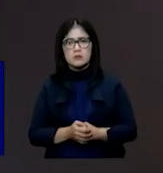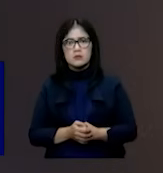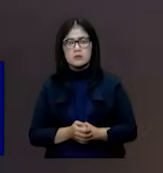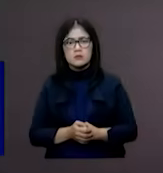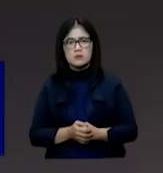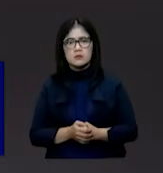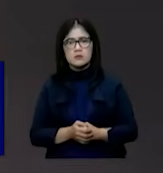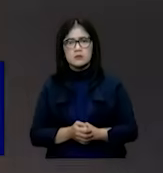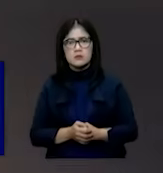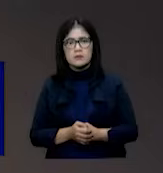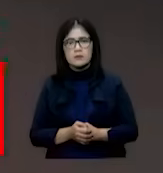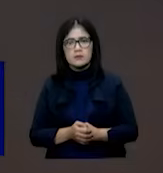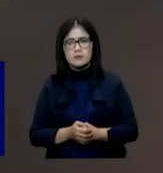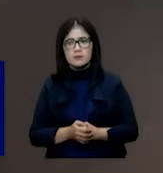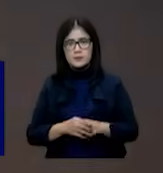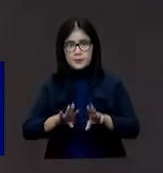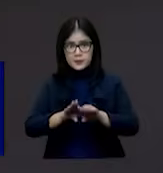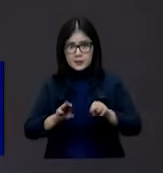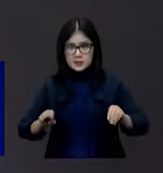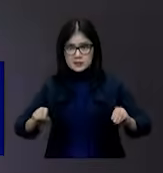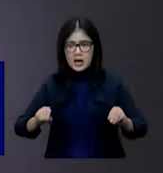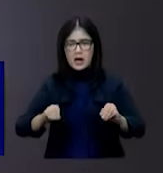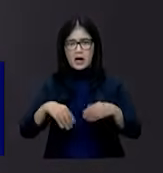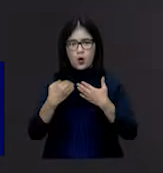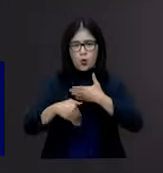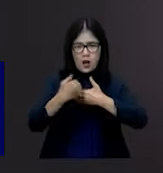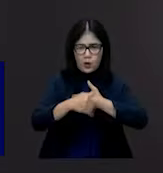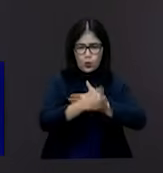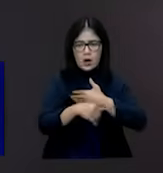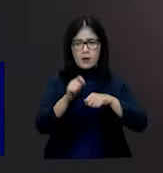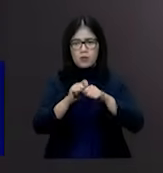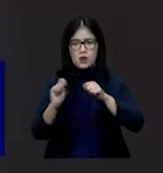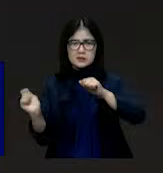Dari kejadian ini, seorang pekerja minimarket mengalami luka terkena sabetan senjata tajam.